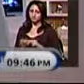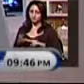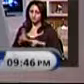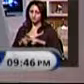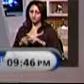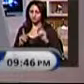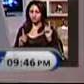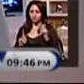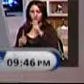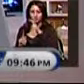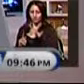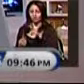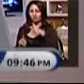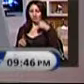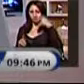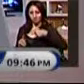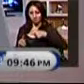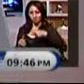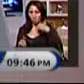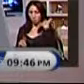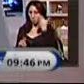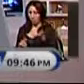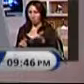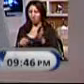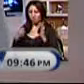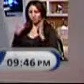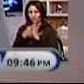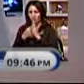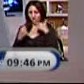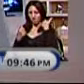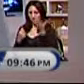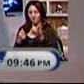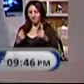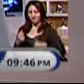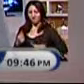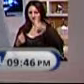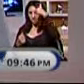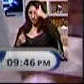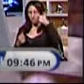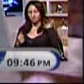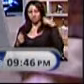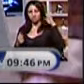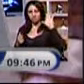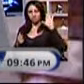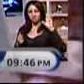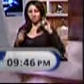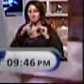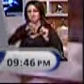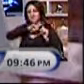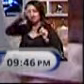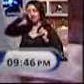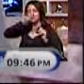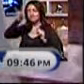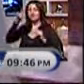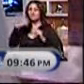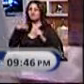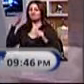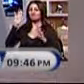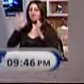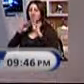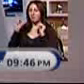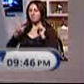انا بهنيك فعلا على كل انجازاتك الادبيه. ربنا يخليك. وبنفخر جدا لما بنسافر بره وبنشوف قد ايه لك